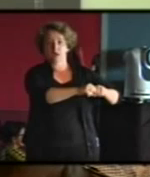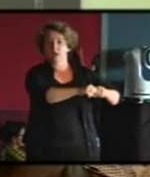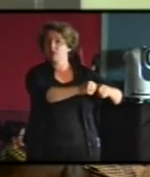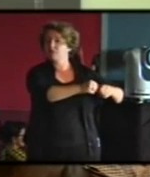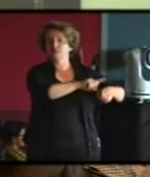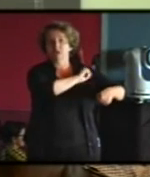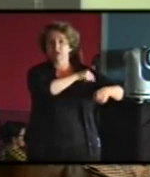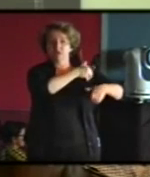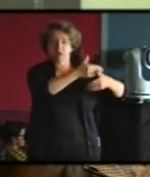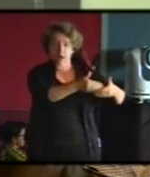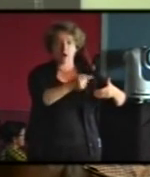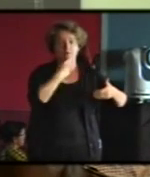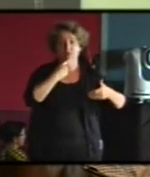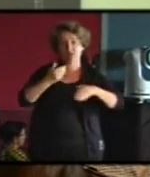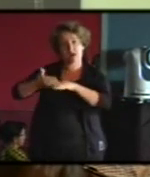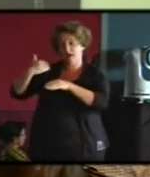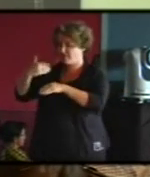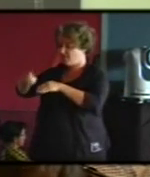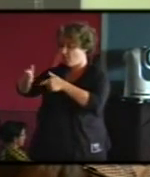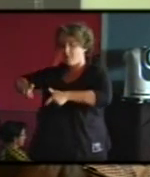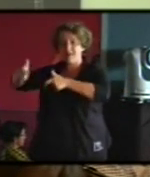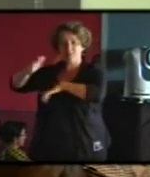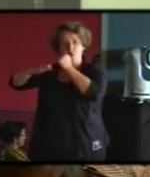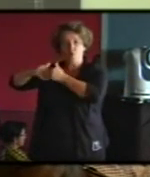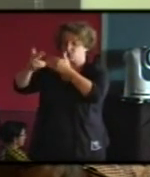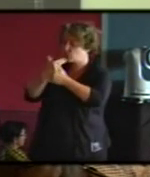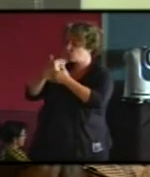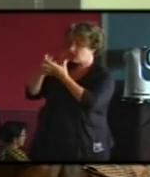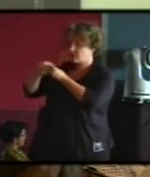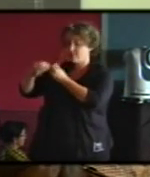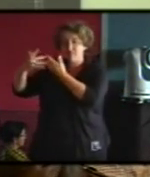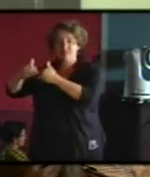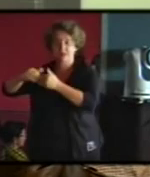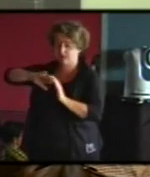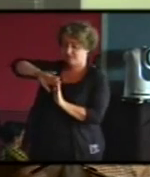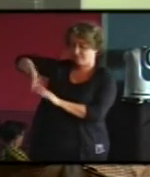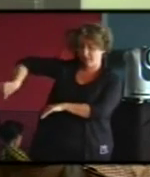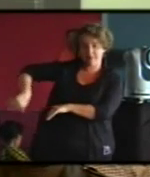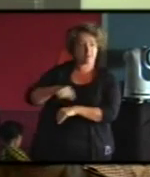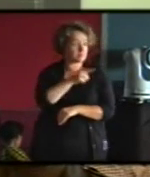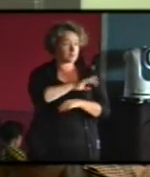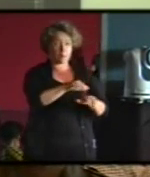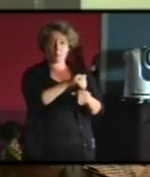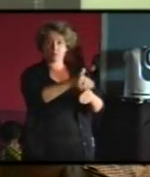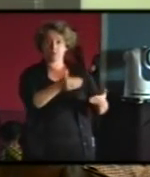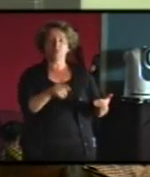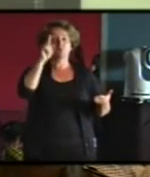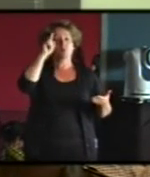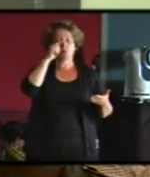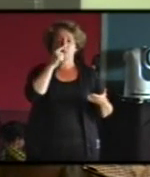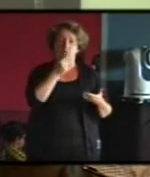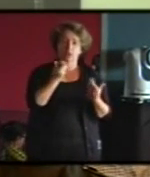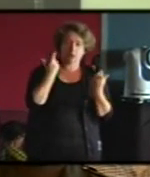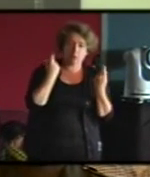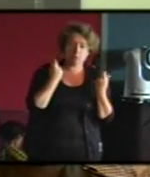on ne va pas arrêter le cycle d'obsolescence justement de ces bâtiments, puisque d'un point de vue économique et d'un point de vue donc sur la